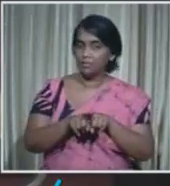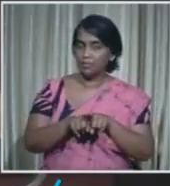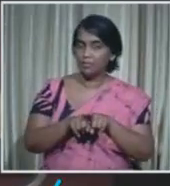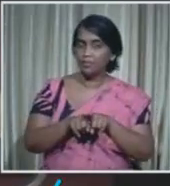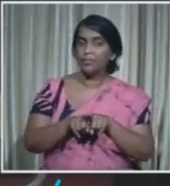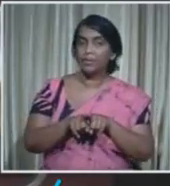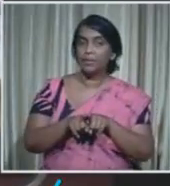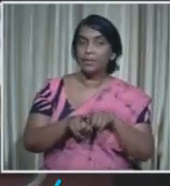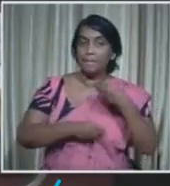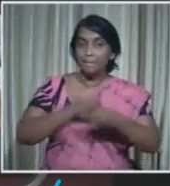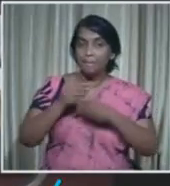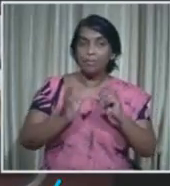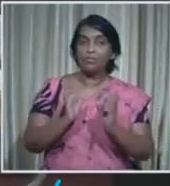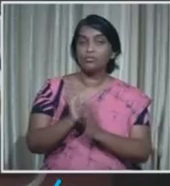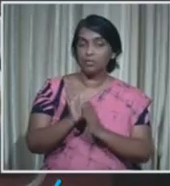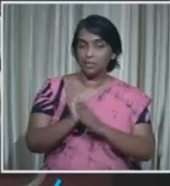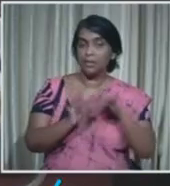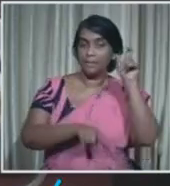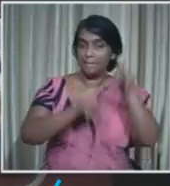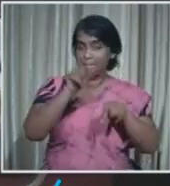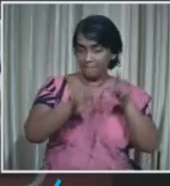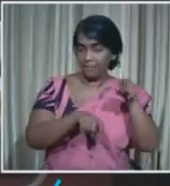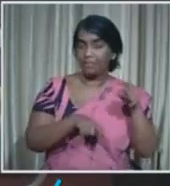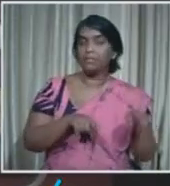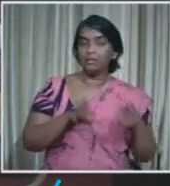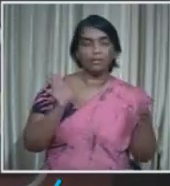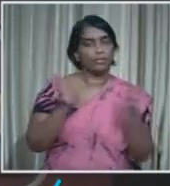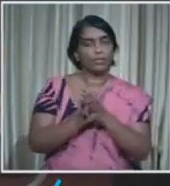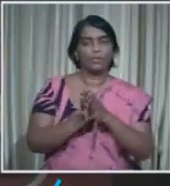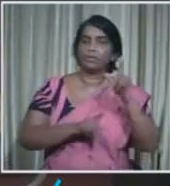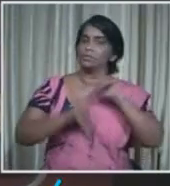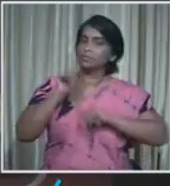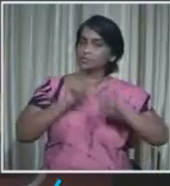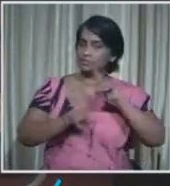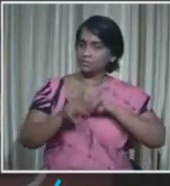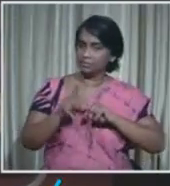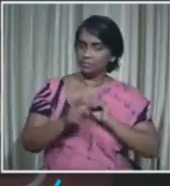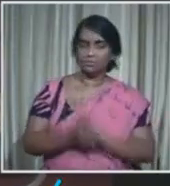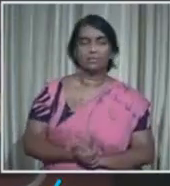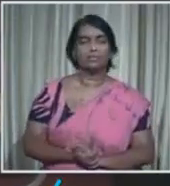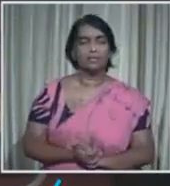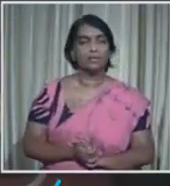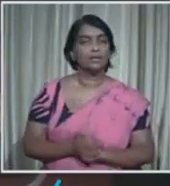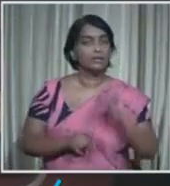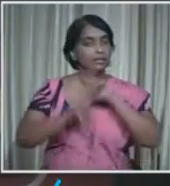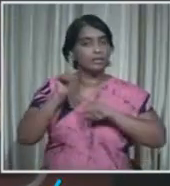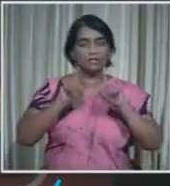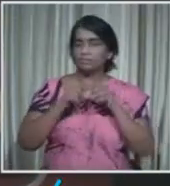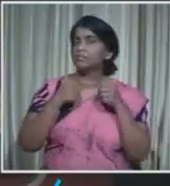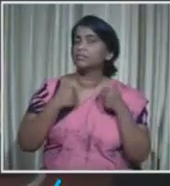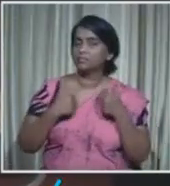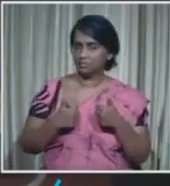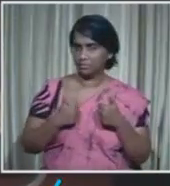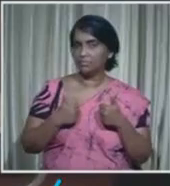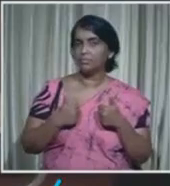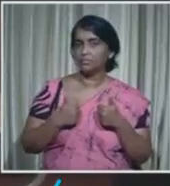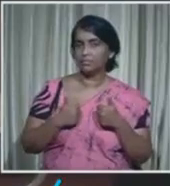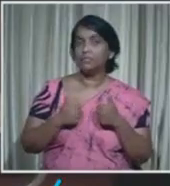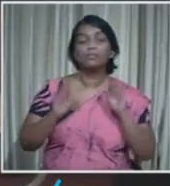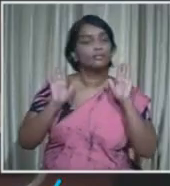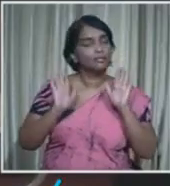බිස්නස් කමිටියේ සමාජිකින් සාකච්ඡා කරා සාකච්ඡාව බොහොම හොඳයි හැබැයි